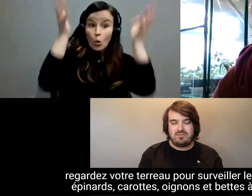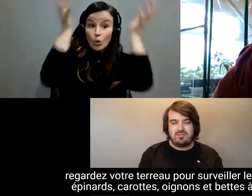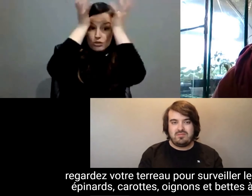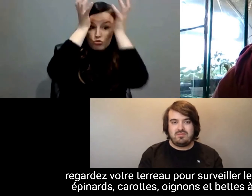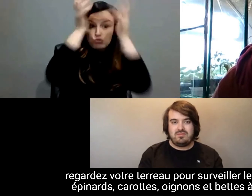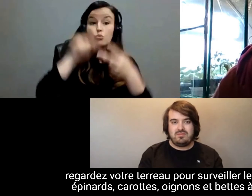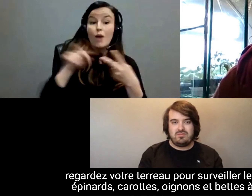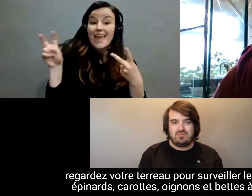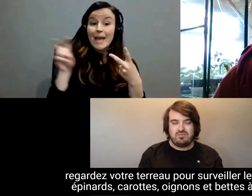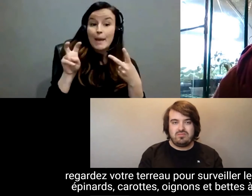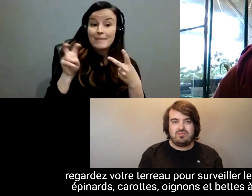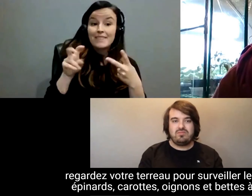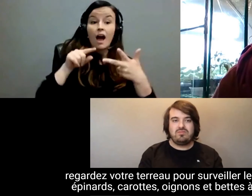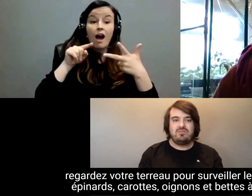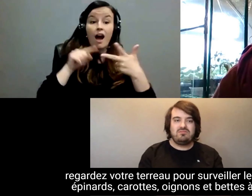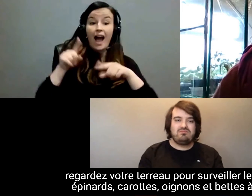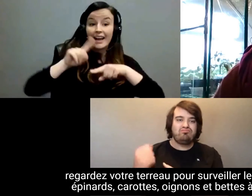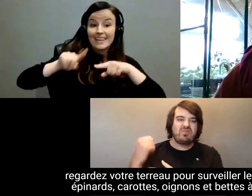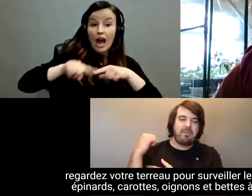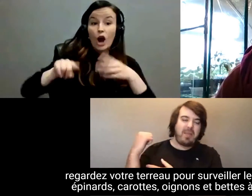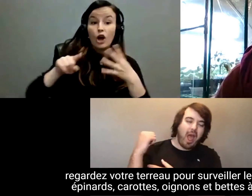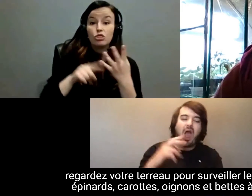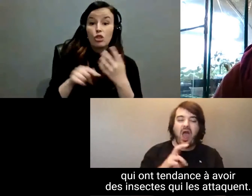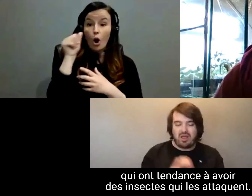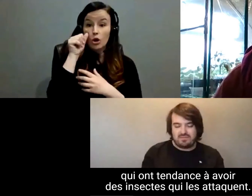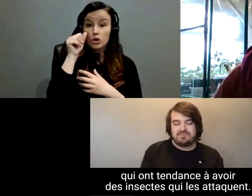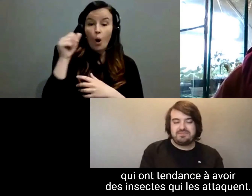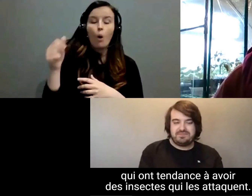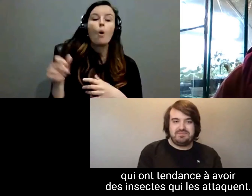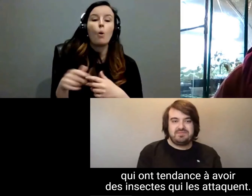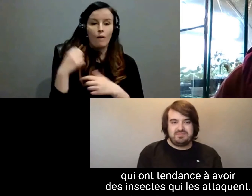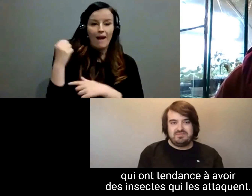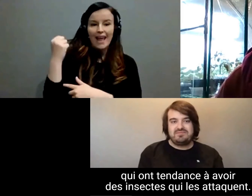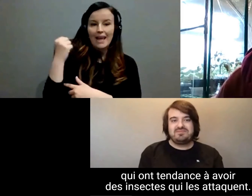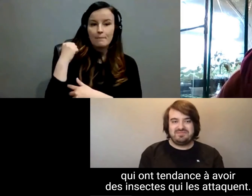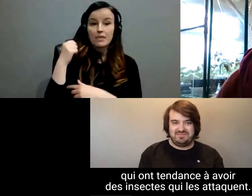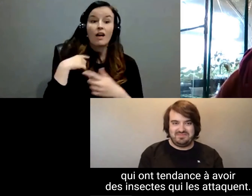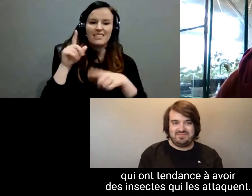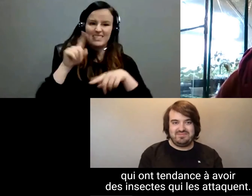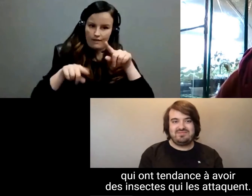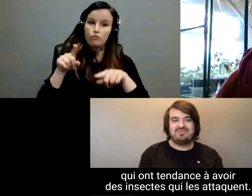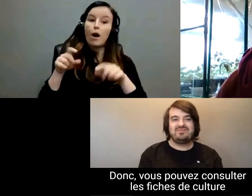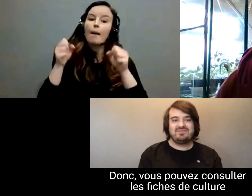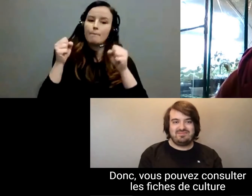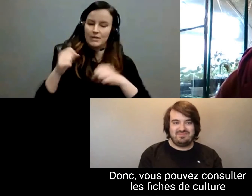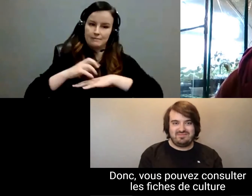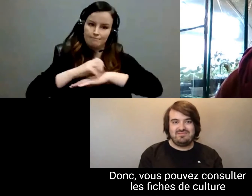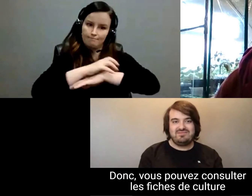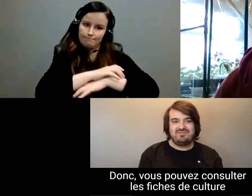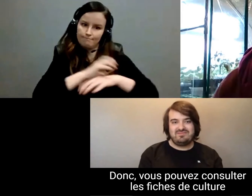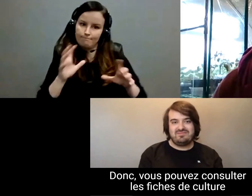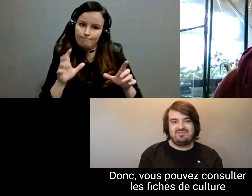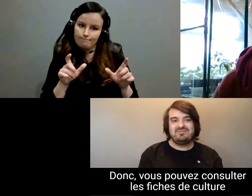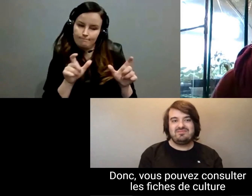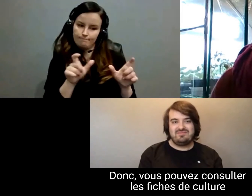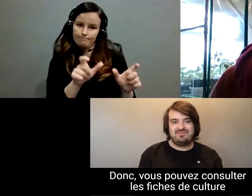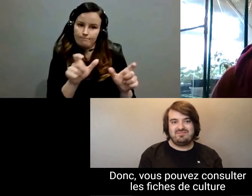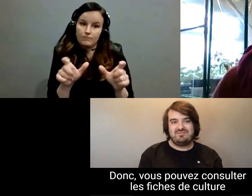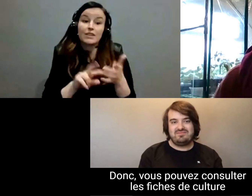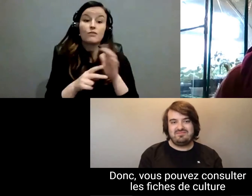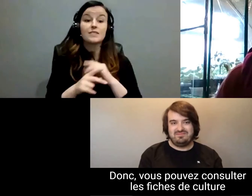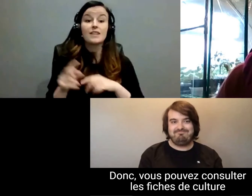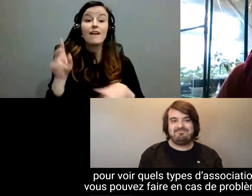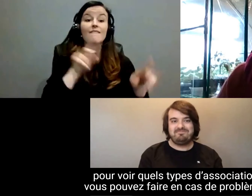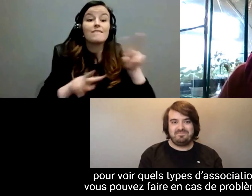épinards, carottes, oignons et bétacardes. Ils ont tendance à avoir des insectes qui les attaquent. Donc, vous pouvez consulter les fiches